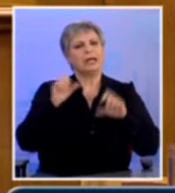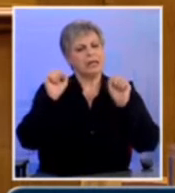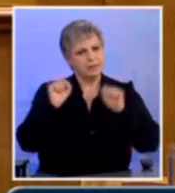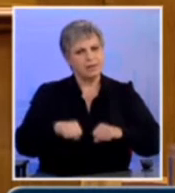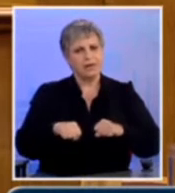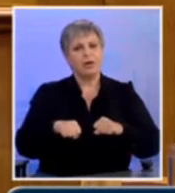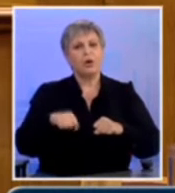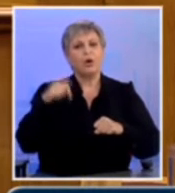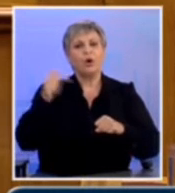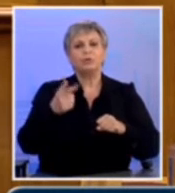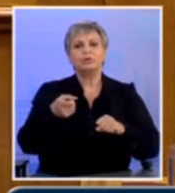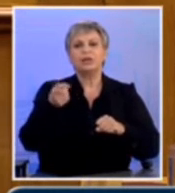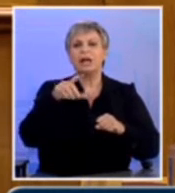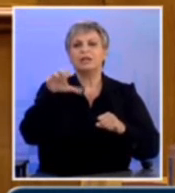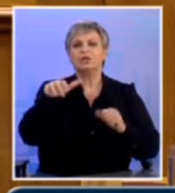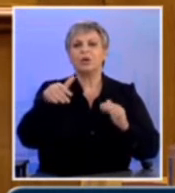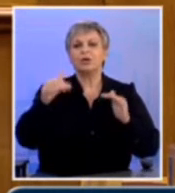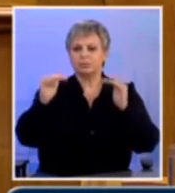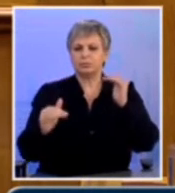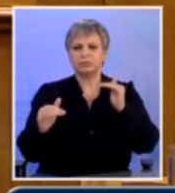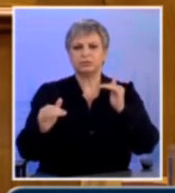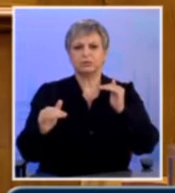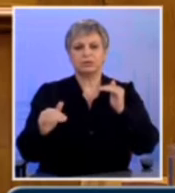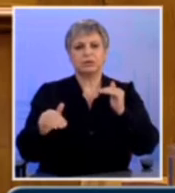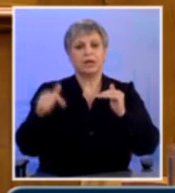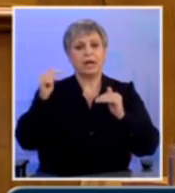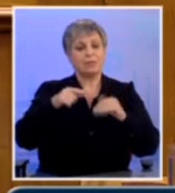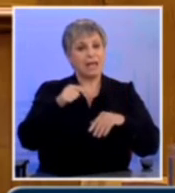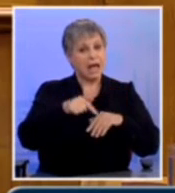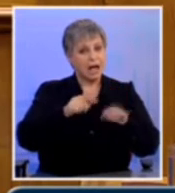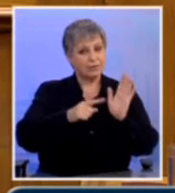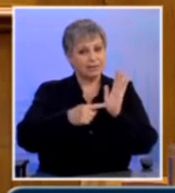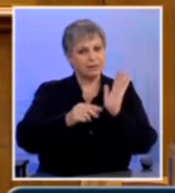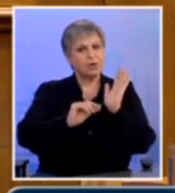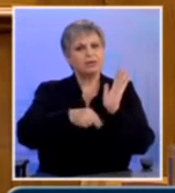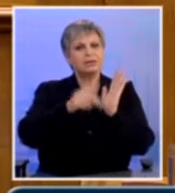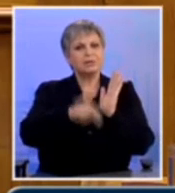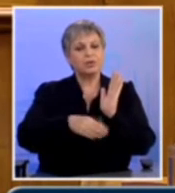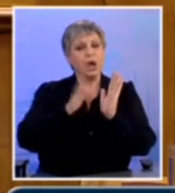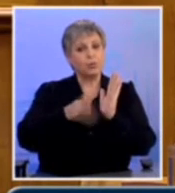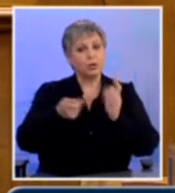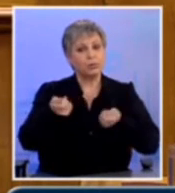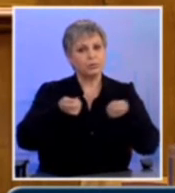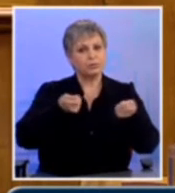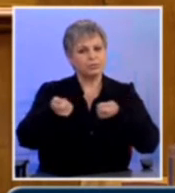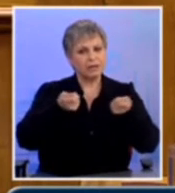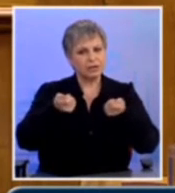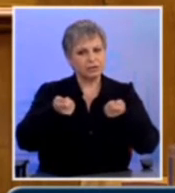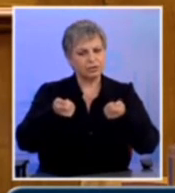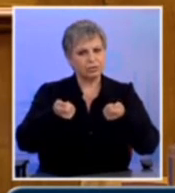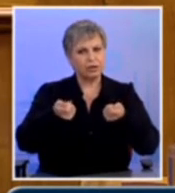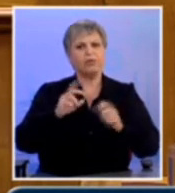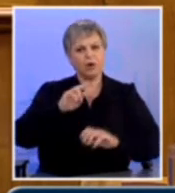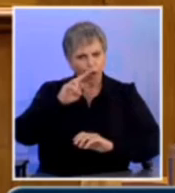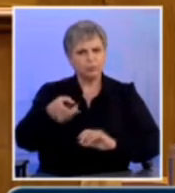ερώτημα είναι, μπορούμε να διαχειριστούμε αυτήν τη συμφωνία? Η απάντηση είναι, σαφώς μπορούμε να τη